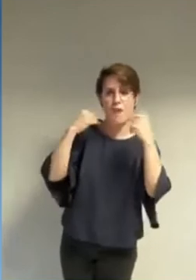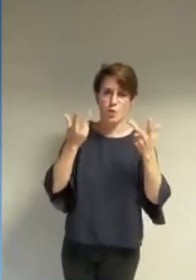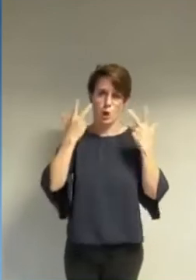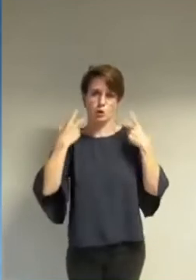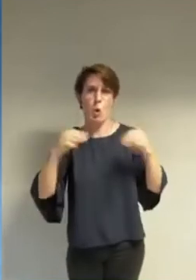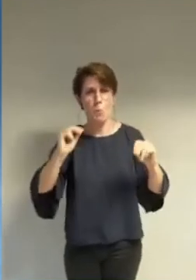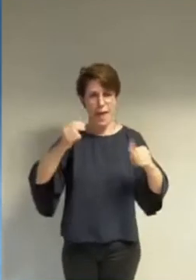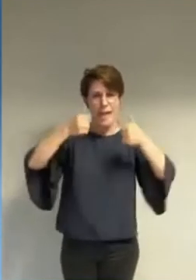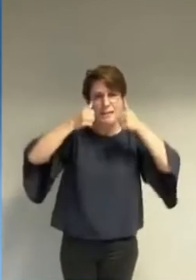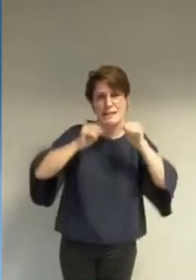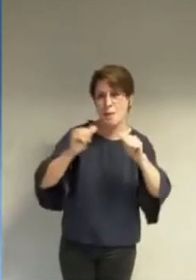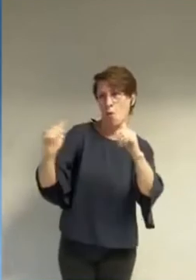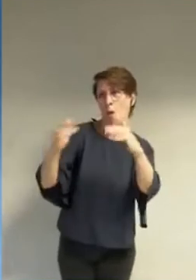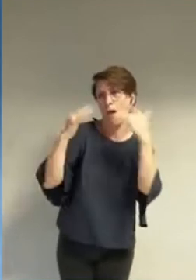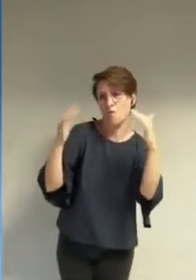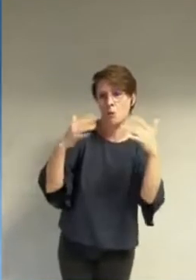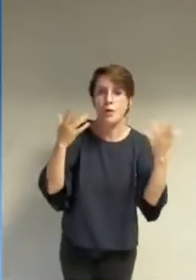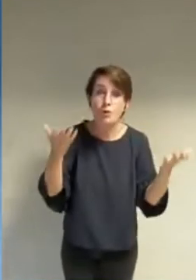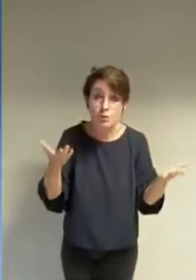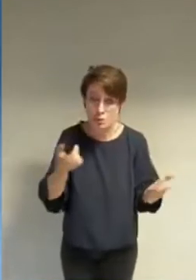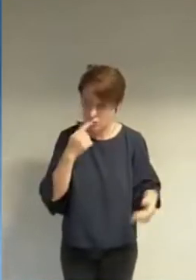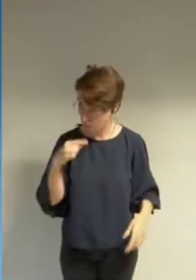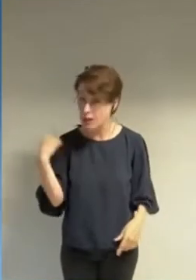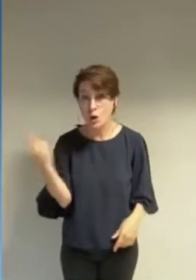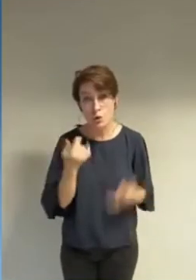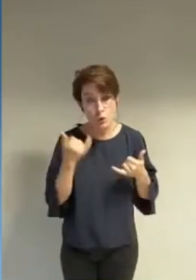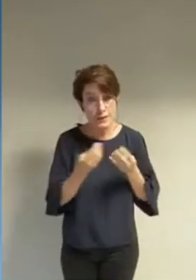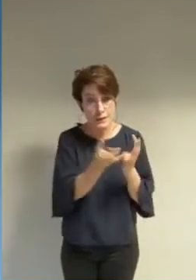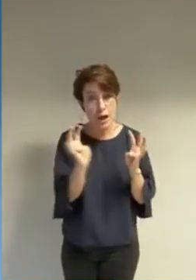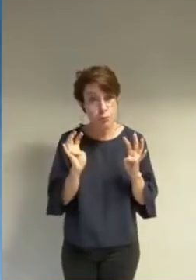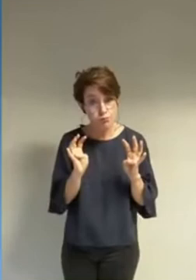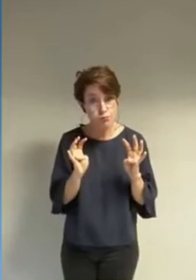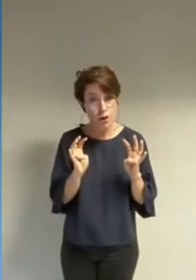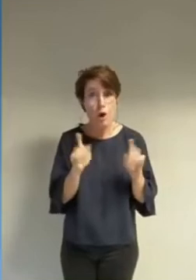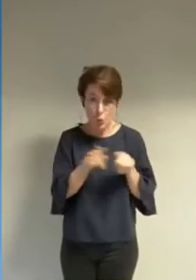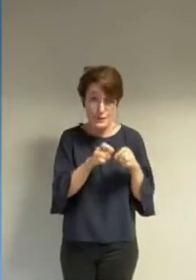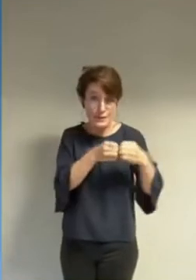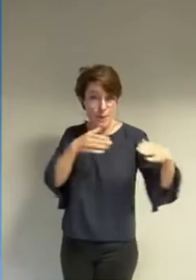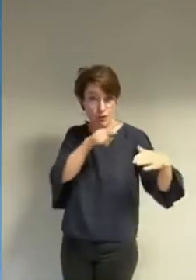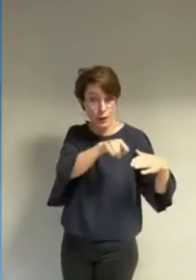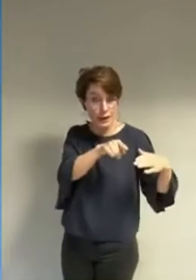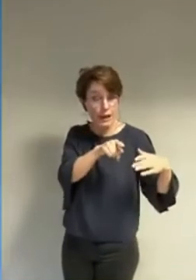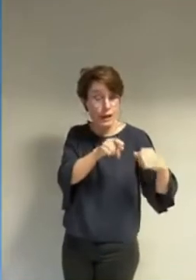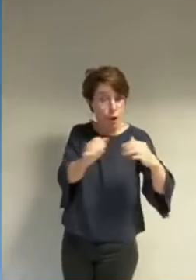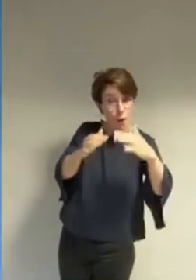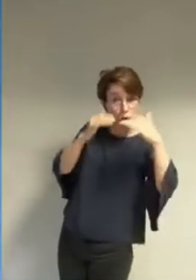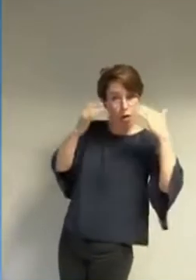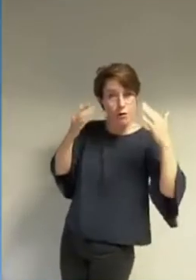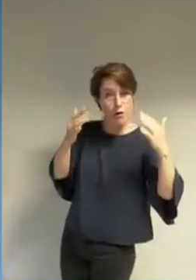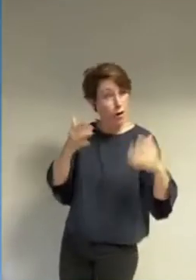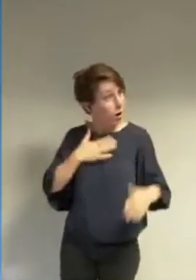victimes, si j'ai bien compris, un certain nombre de membres de votre majorité municipale. Ça fait du bien de ne pas se sentir